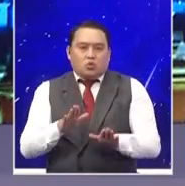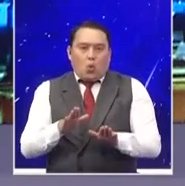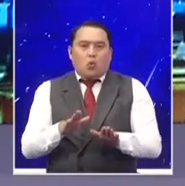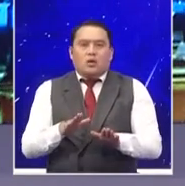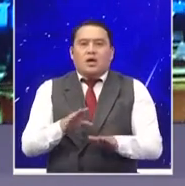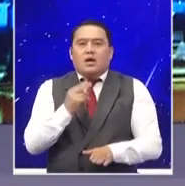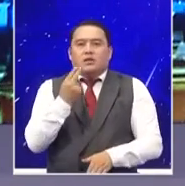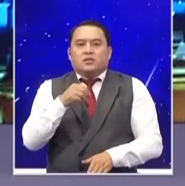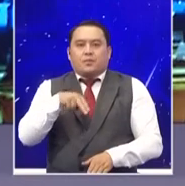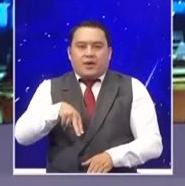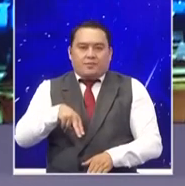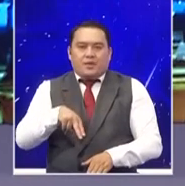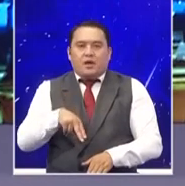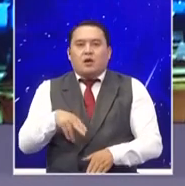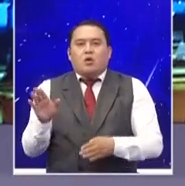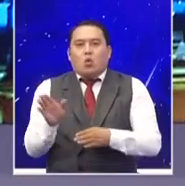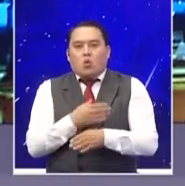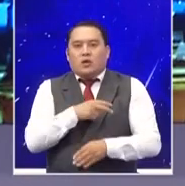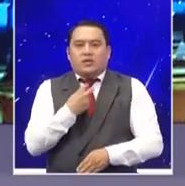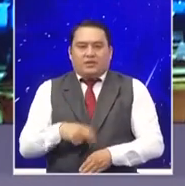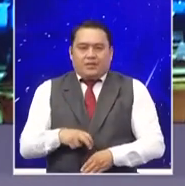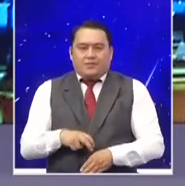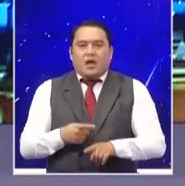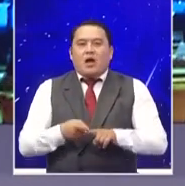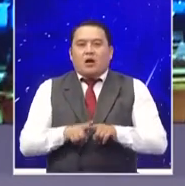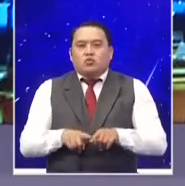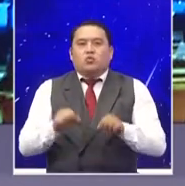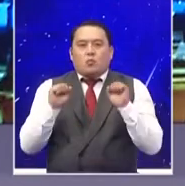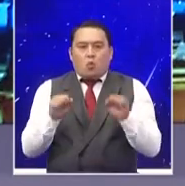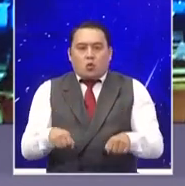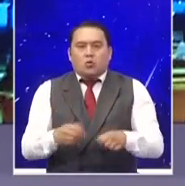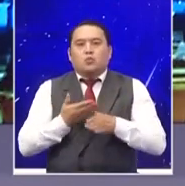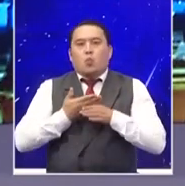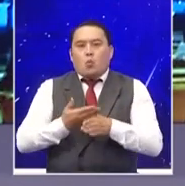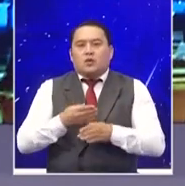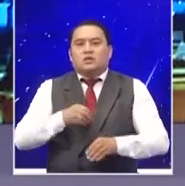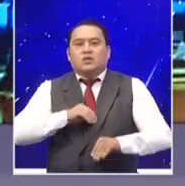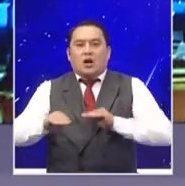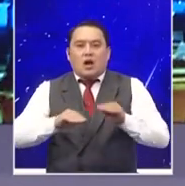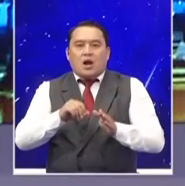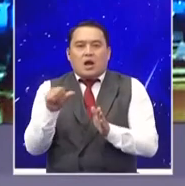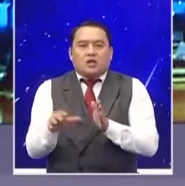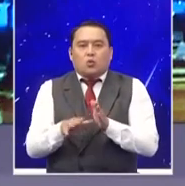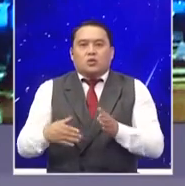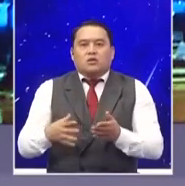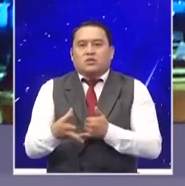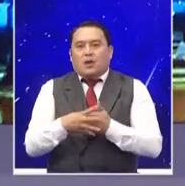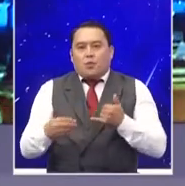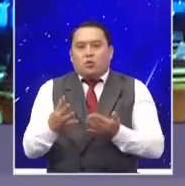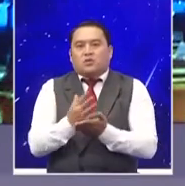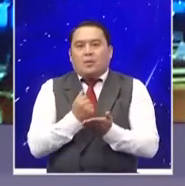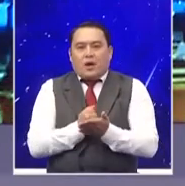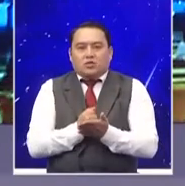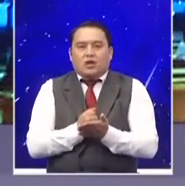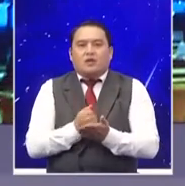лишь персональную ЭЦП. Исключаются и коррупционные риски. Все это станет доступным благодаря разработанной электронной карте земельных ресурсов.